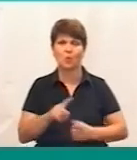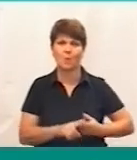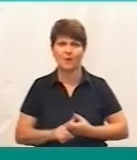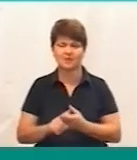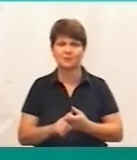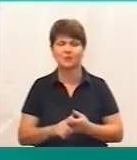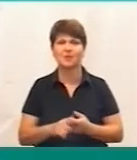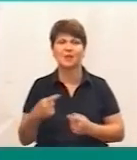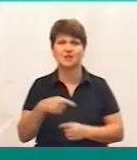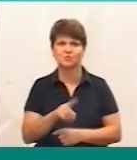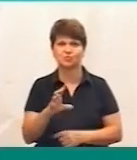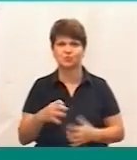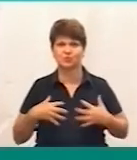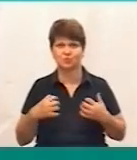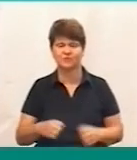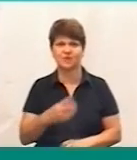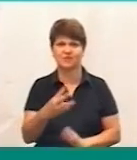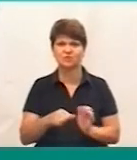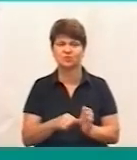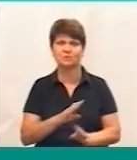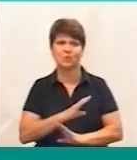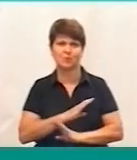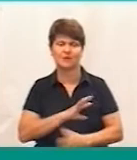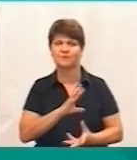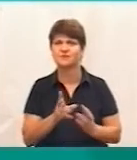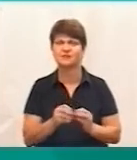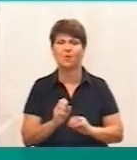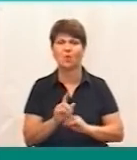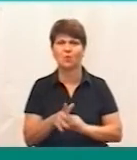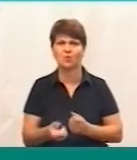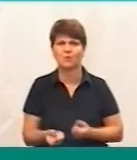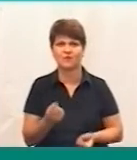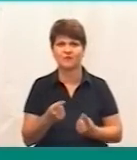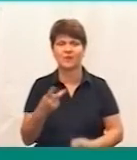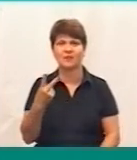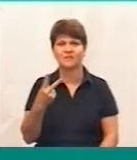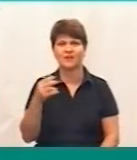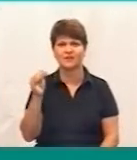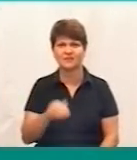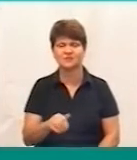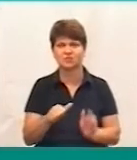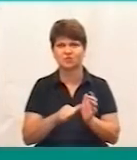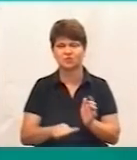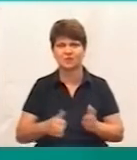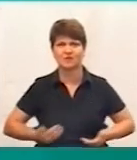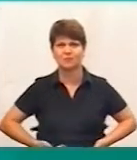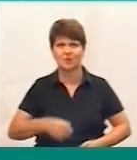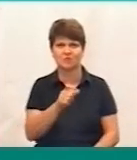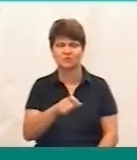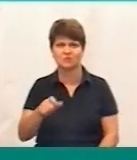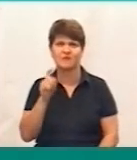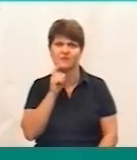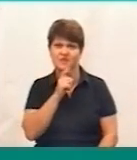людей одужали, 36 померли. Всього ж коронавірус виявлено у 2060 мешканців